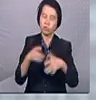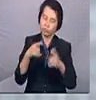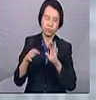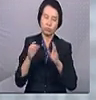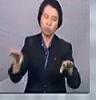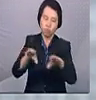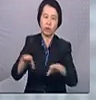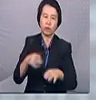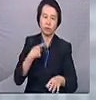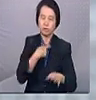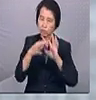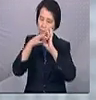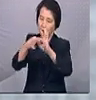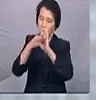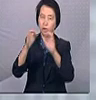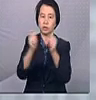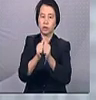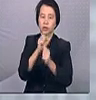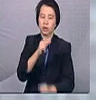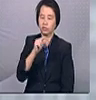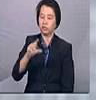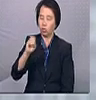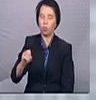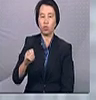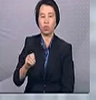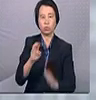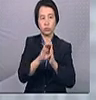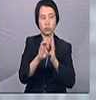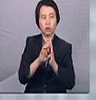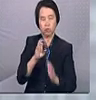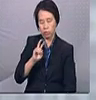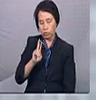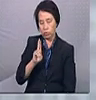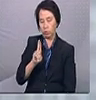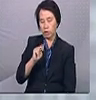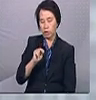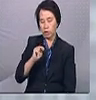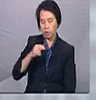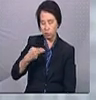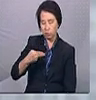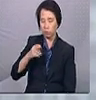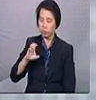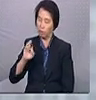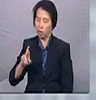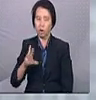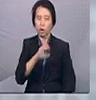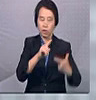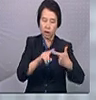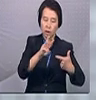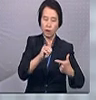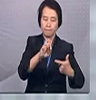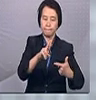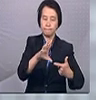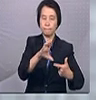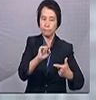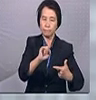Tetapi kita bekerjasama dengan NGO-NGO yang lain, contohnya UNHCR dan juga Mercy dan sebagainya untuk